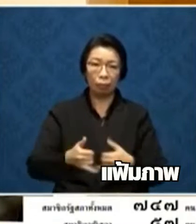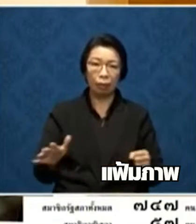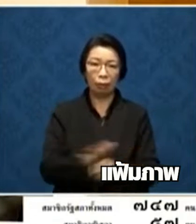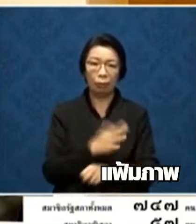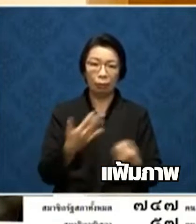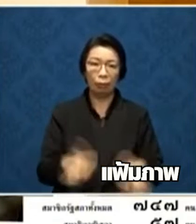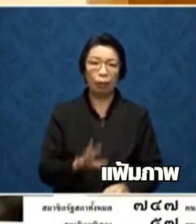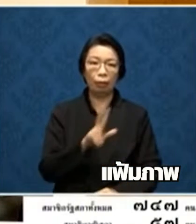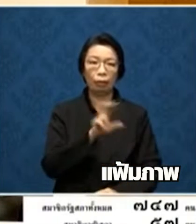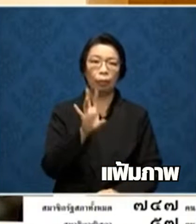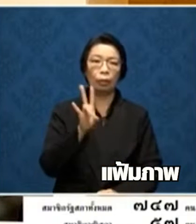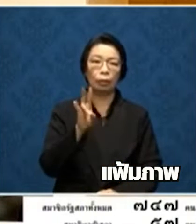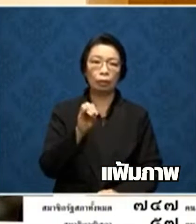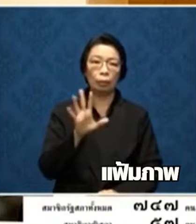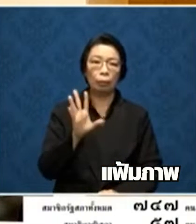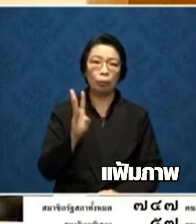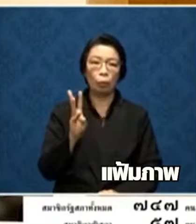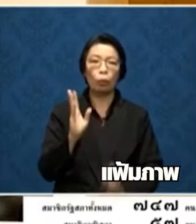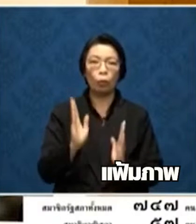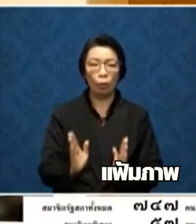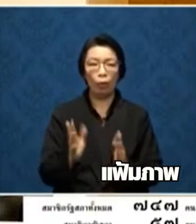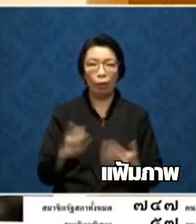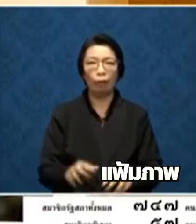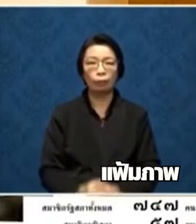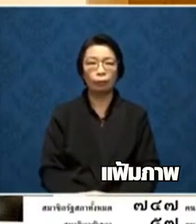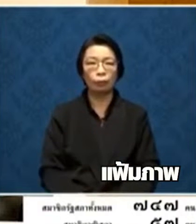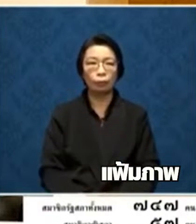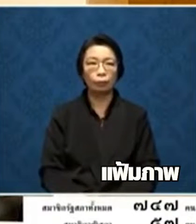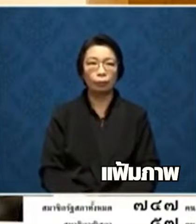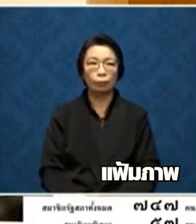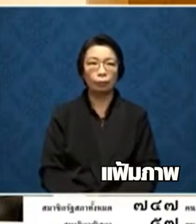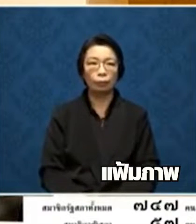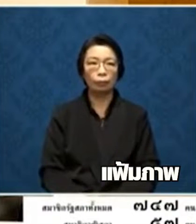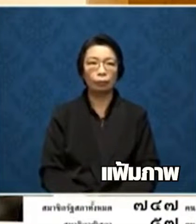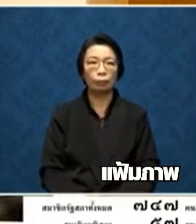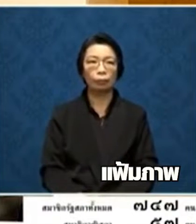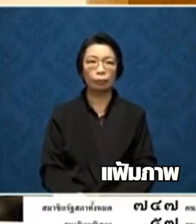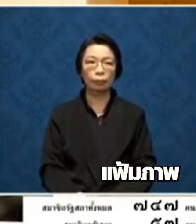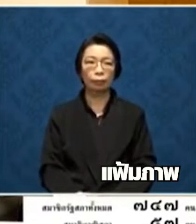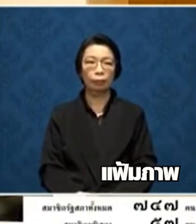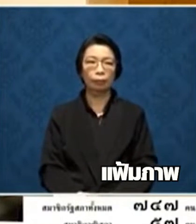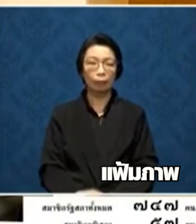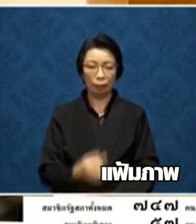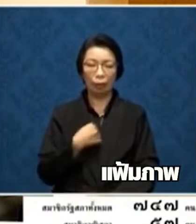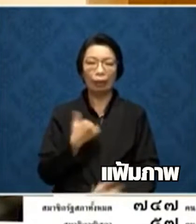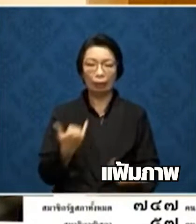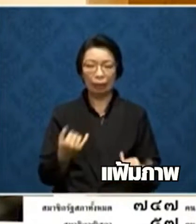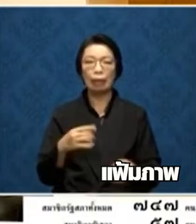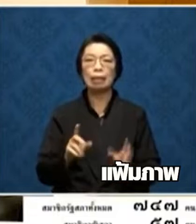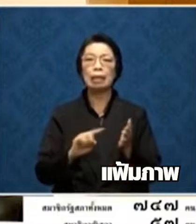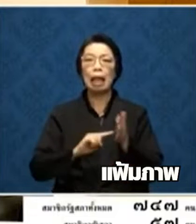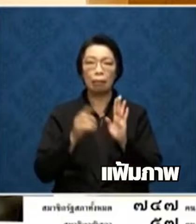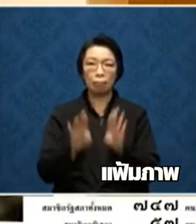การเมืองสังกัดใหม่ภายใน 30วันซึ่งไม่ใช่เรื่องยากยิ่งเป็นความต้องการของพวกสสที่ต้องการย้ายพรรคตามใจชอบอีก